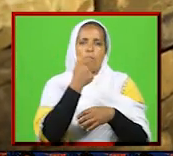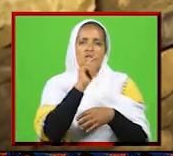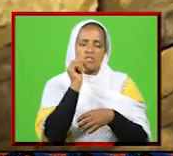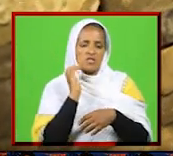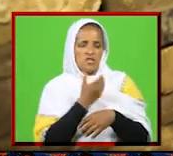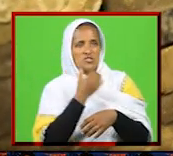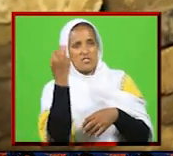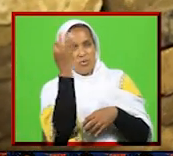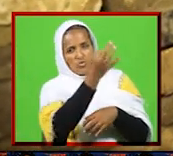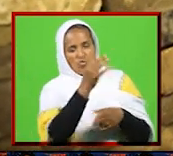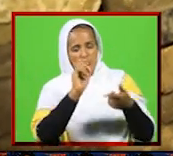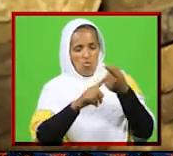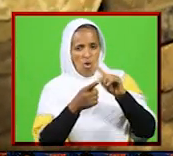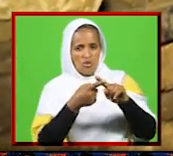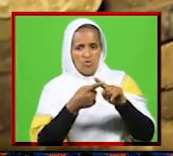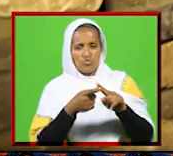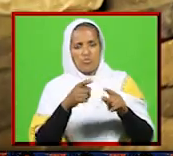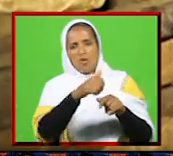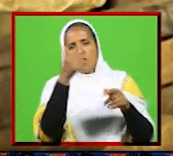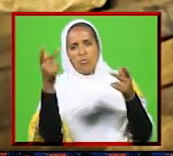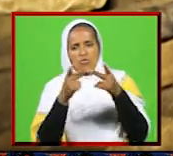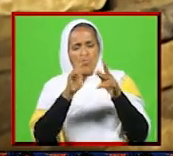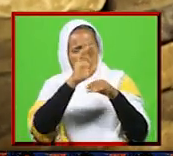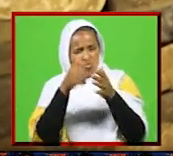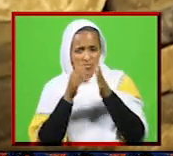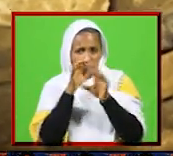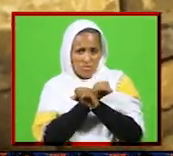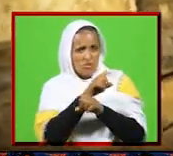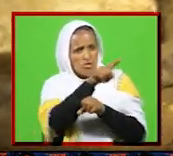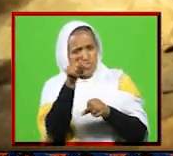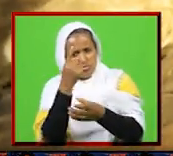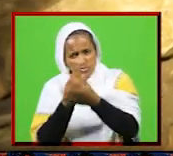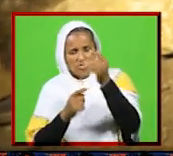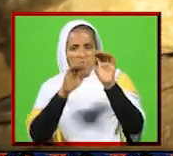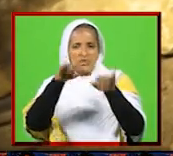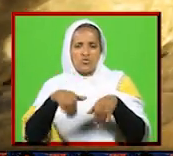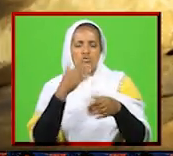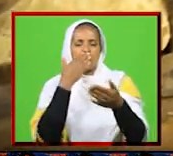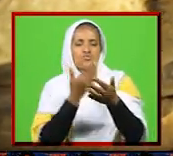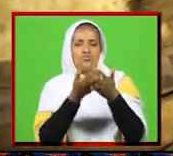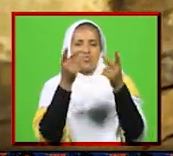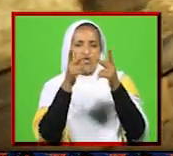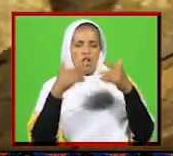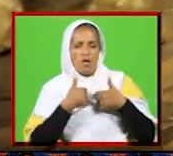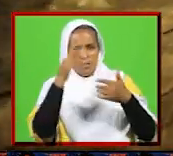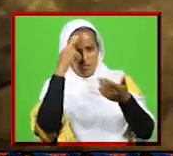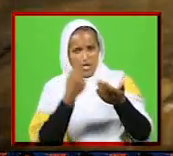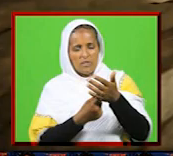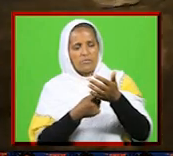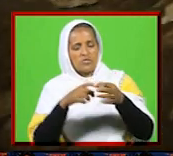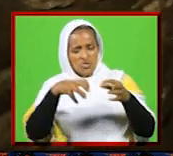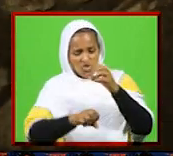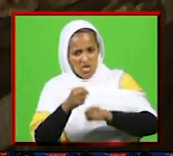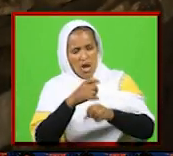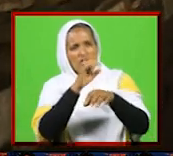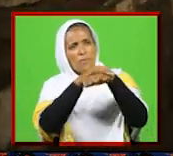እንግዲህ የጥንት ማንነታችን እየመሰከሩ ጓደኞቻቸው በሌላው ቦታ ያሉ ሁሉ አልቀው ነው ጭቃታው እንግዲህ ጥሩ ቦታ ላይ ስላሉ